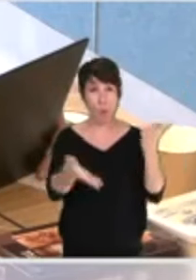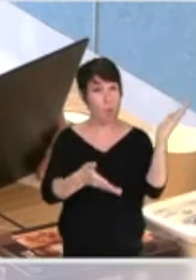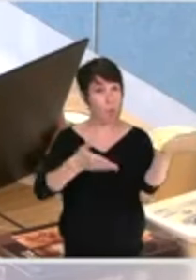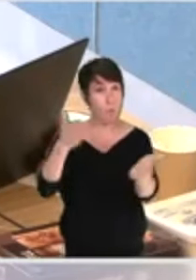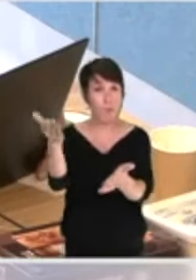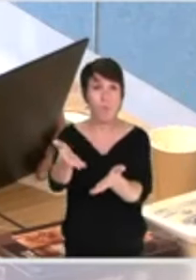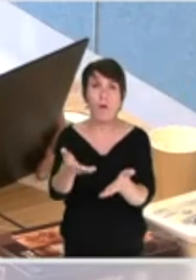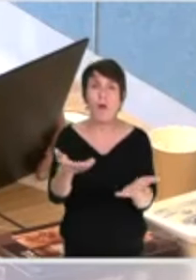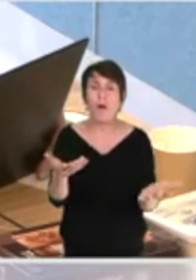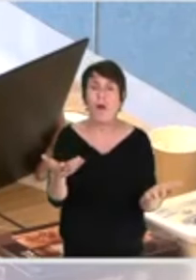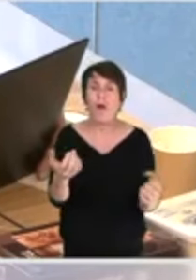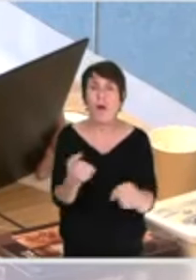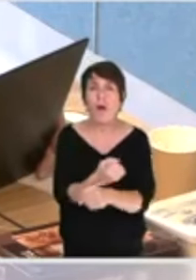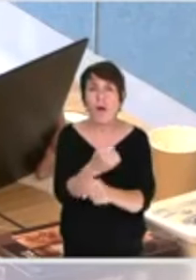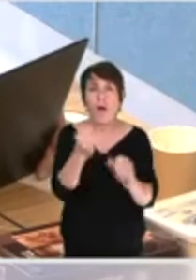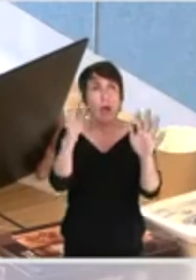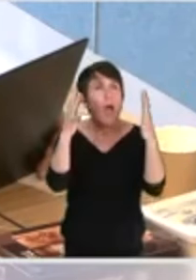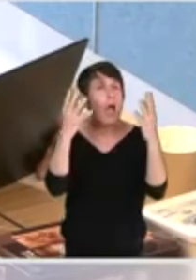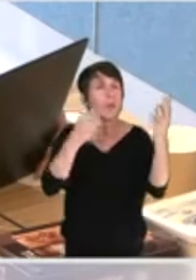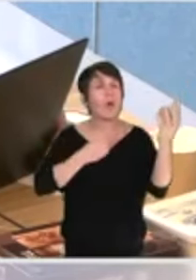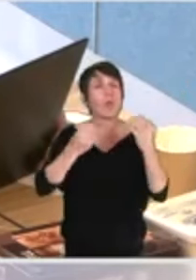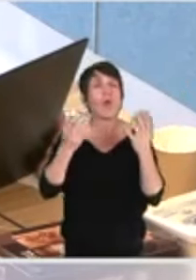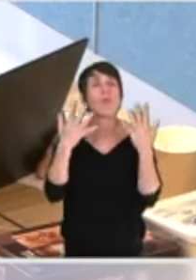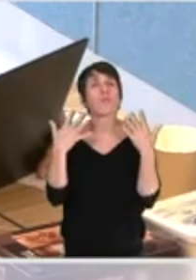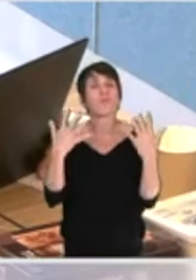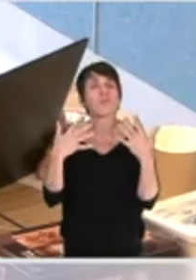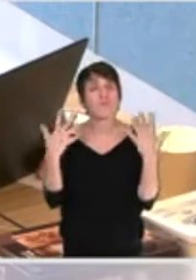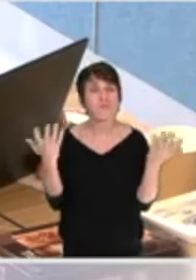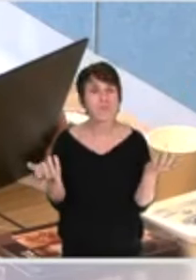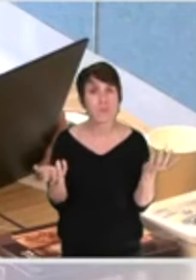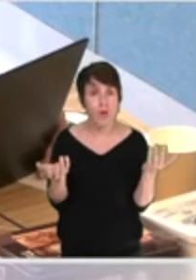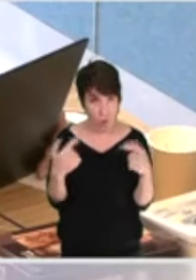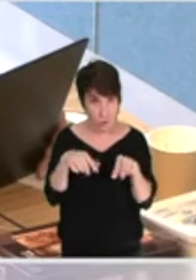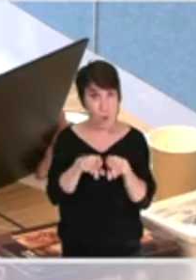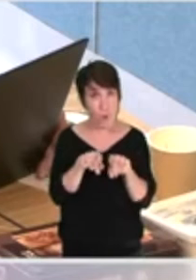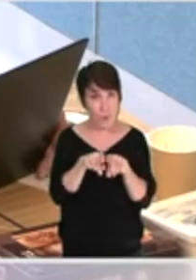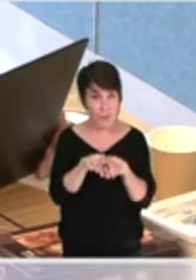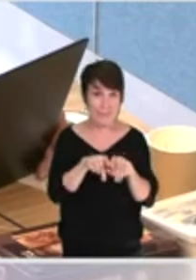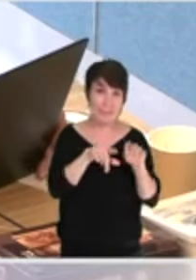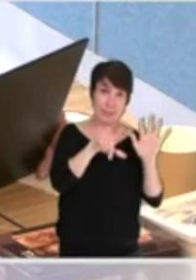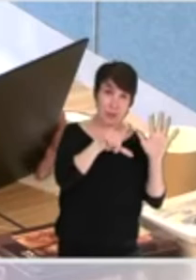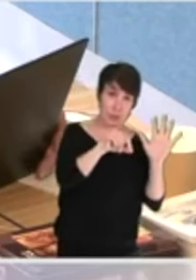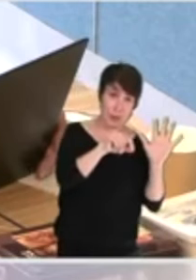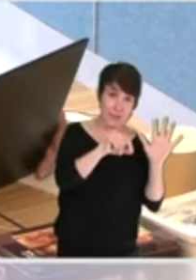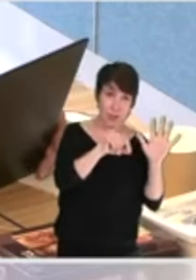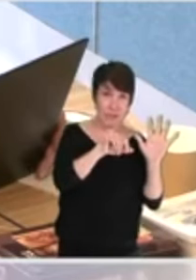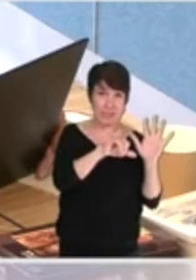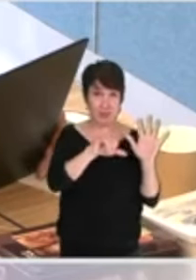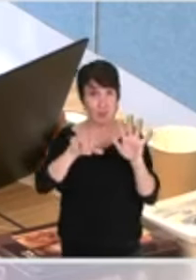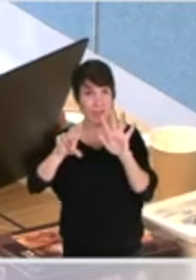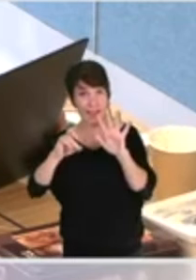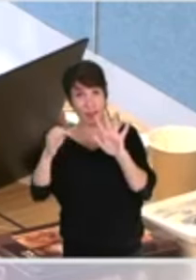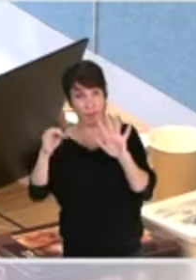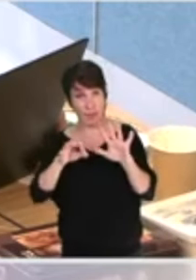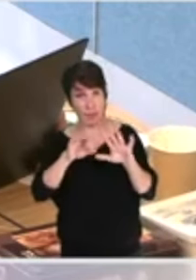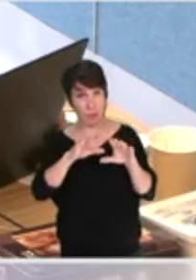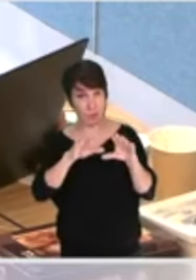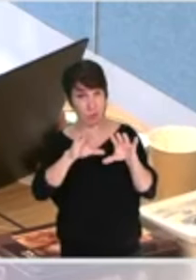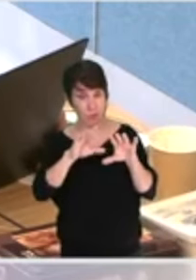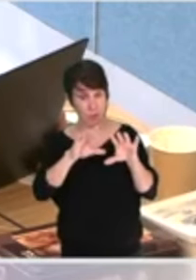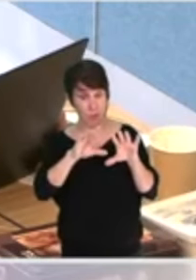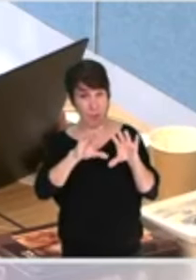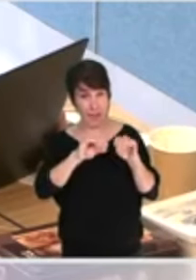Grenoble, mais aussi de supprimer entre 70 et 80% des 180 places actuelles de